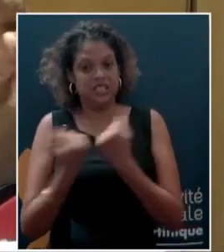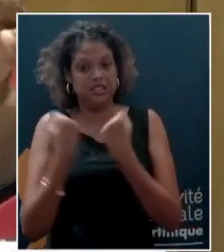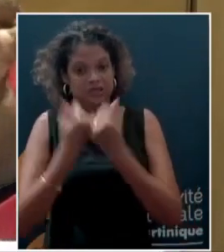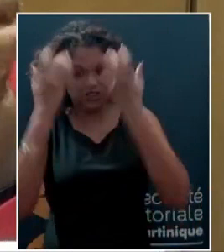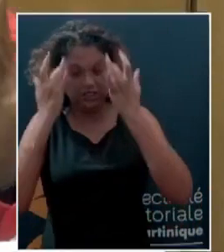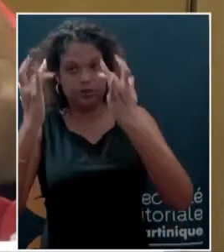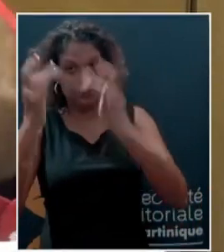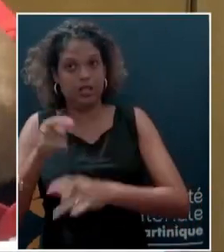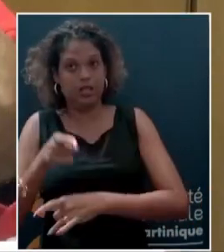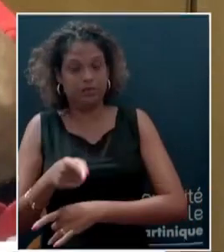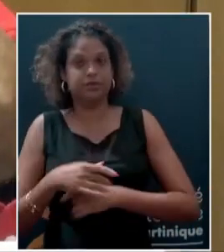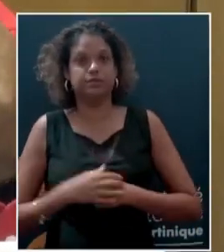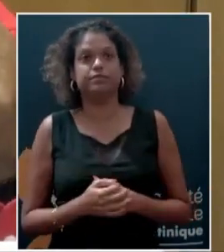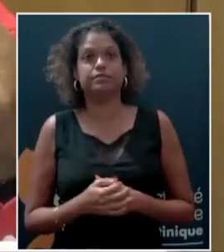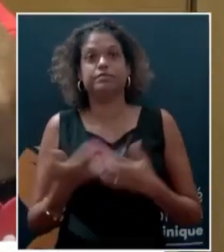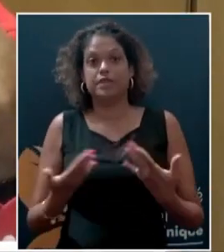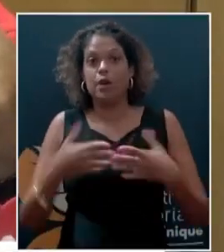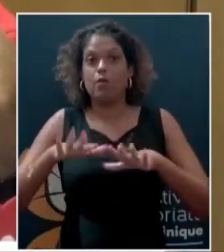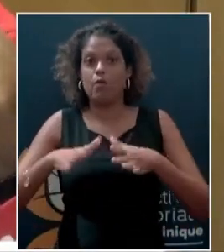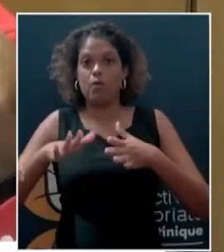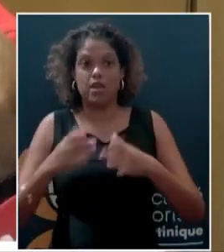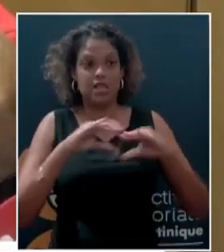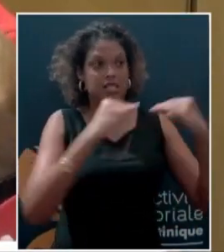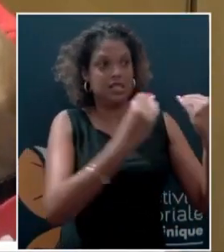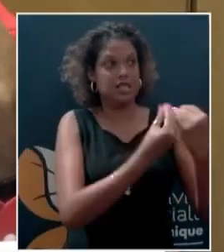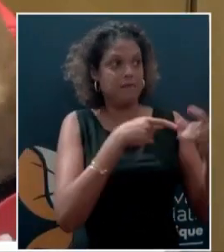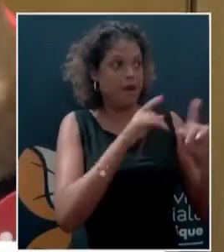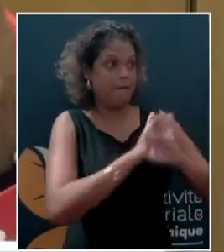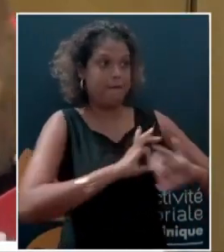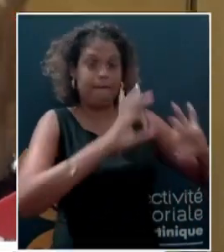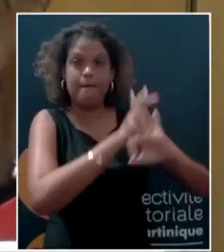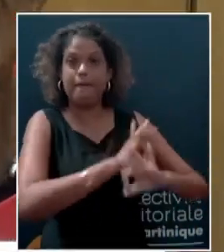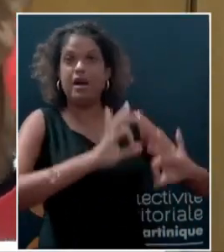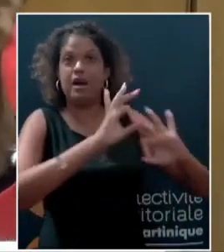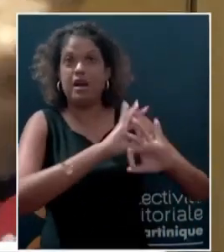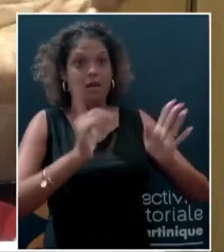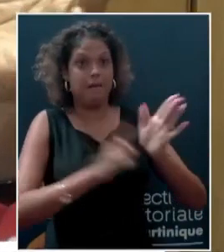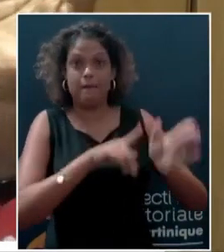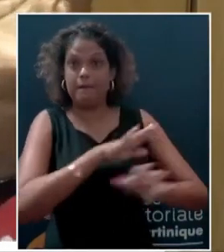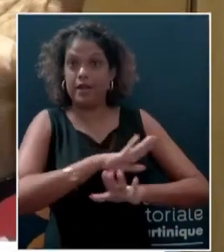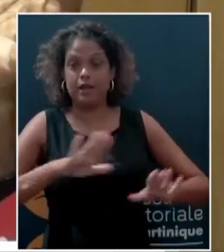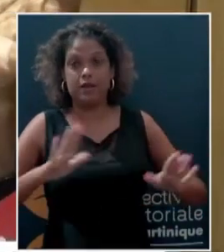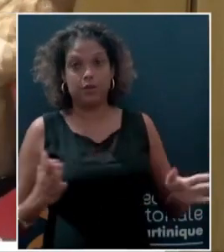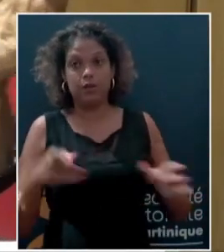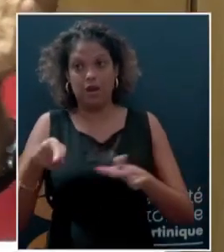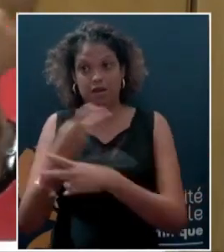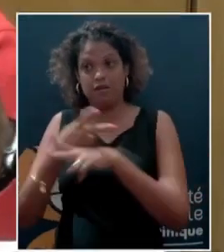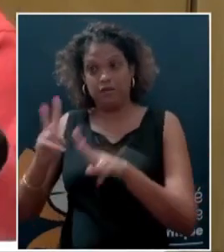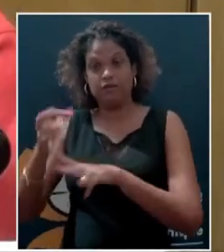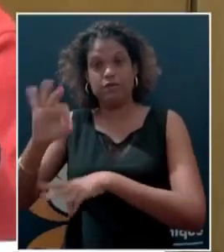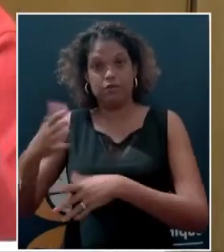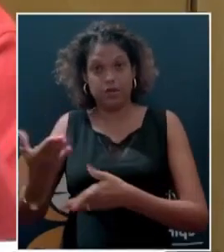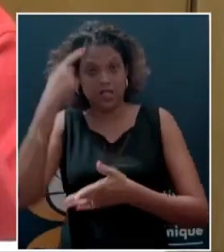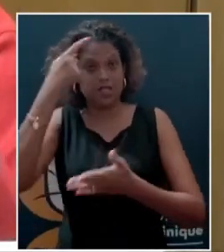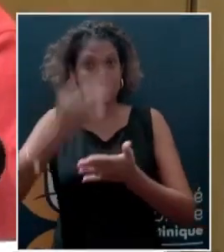fasse là. Ces moyens-là, la CTM ne l'a pas. La CTM n'a pas le droit de préemption. C'est les communes qui ont cela. C'est pour cela